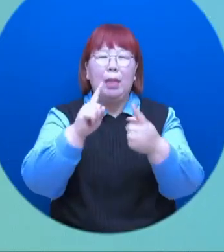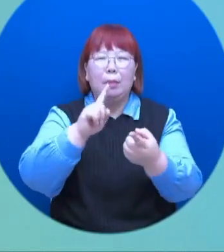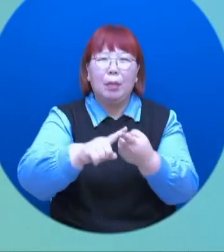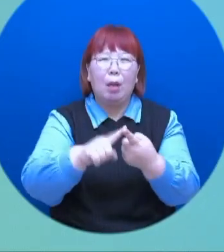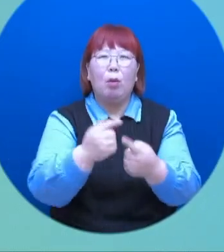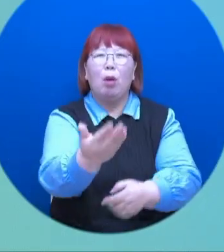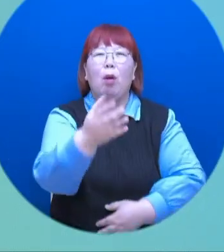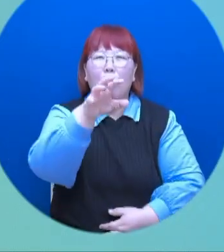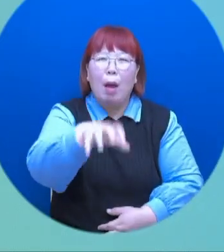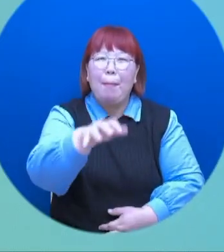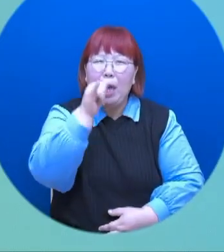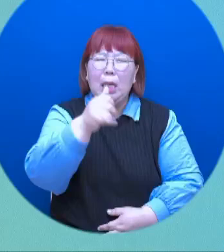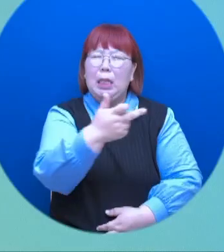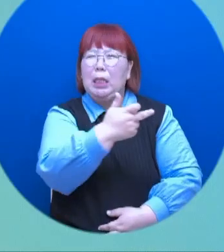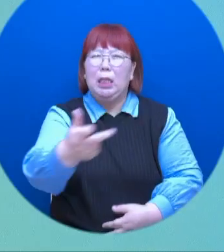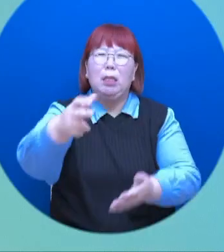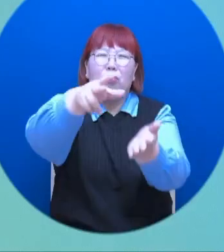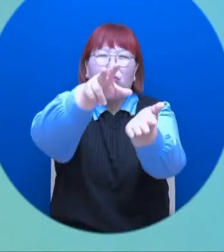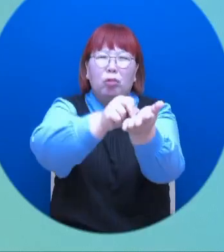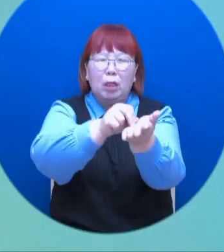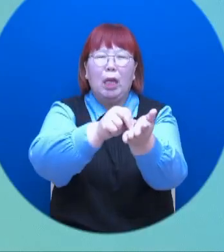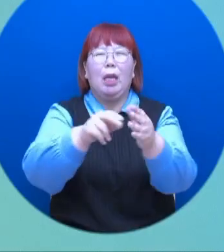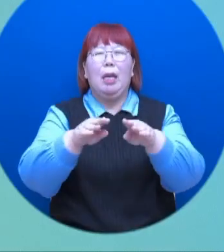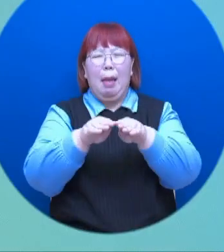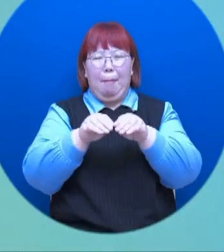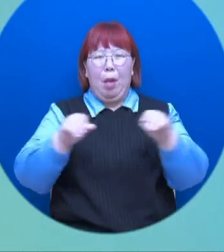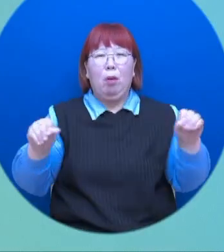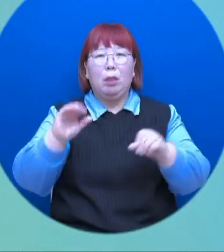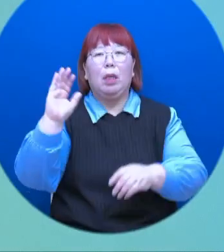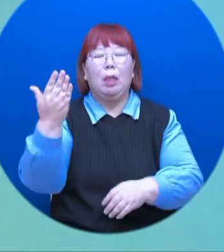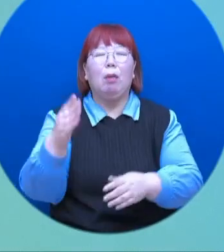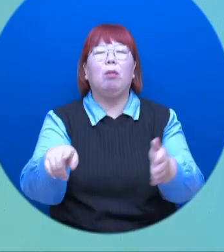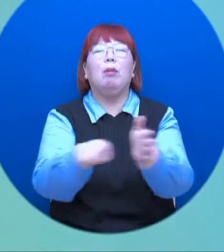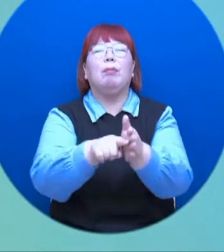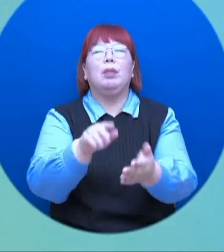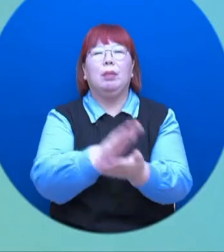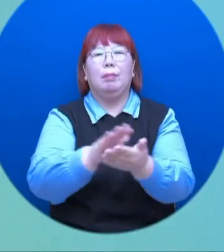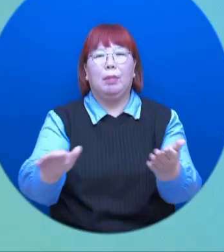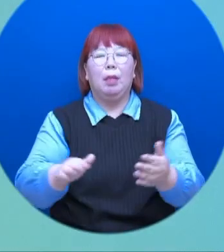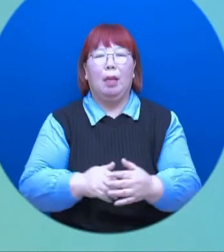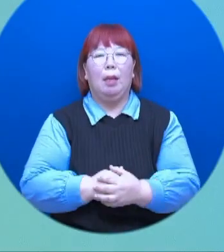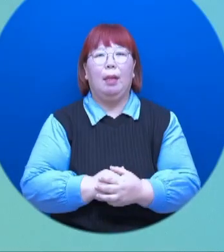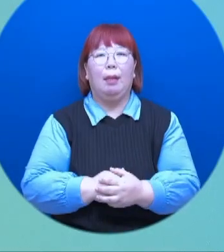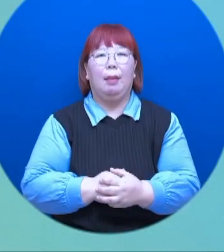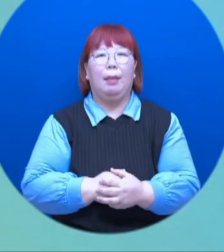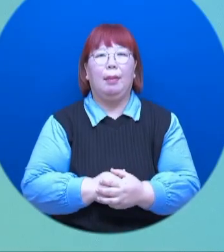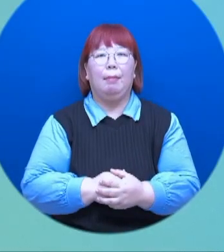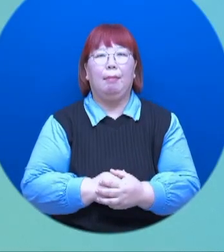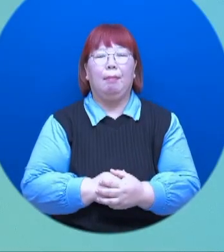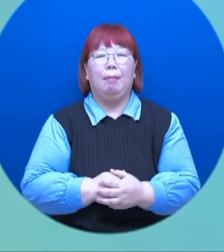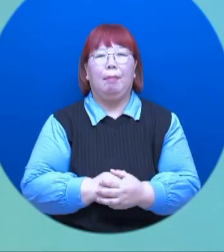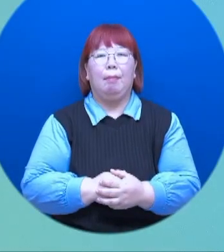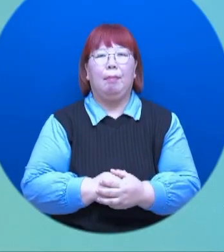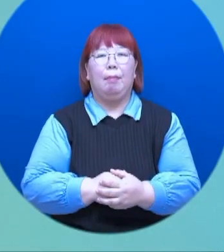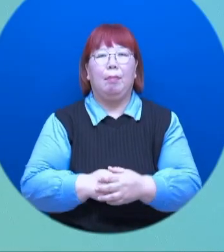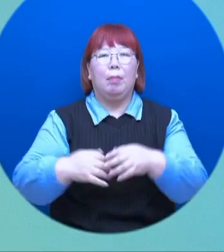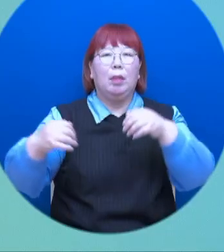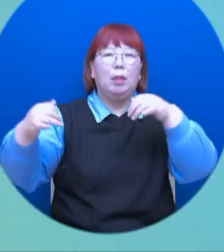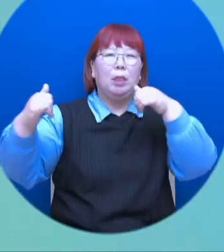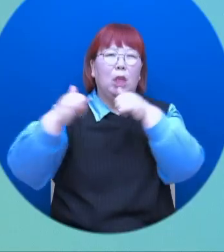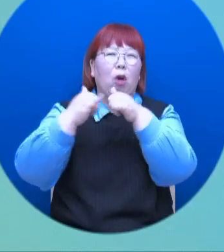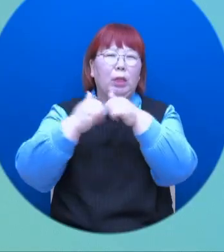있는 태산이 평지가 되는 역사가 나타난다. 믿으시기를 바랍니다. 전쟁이